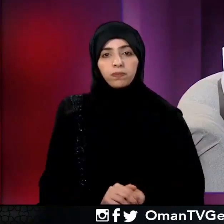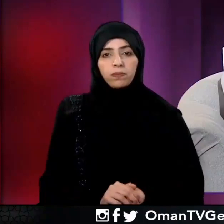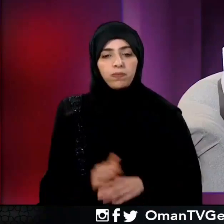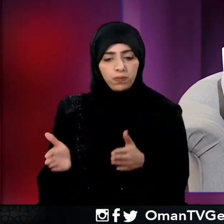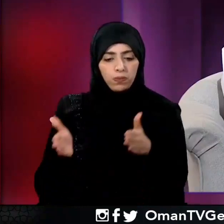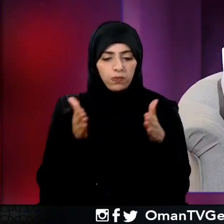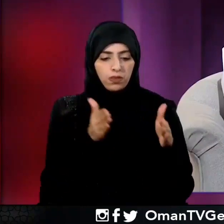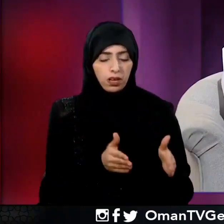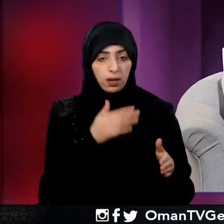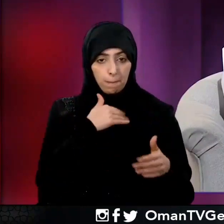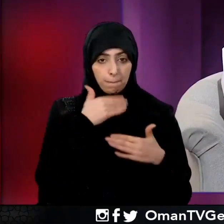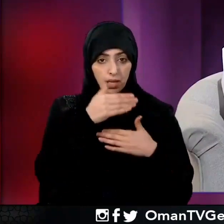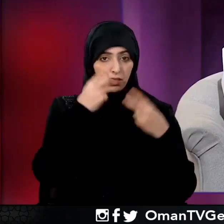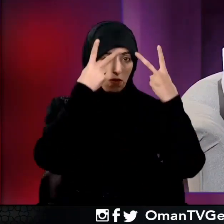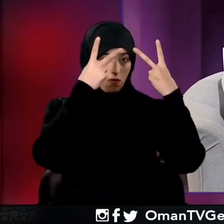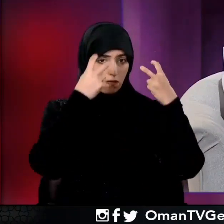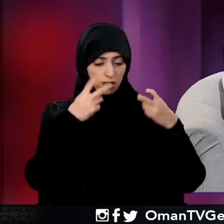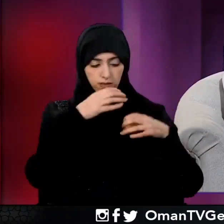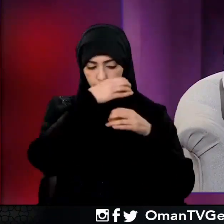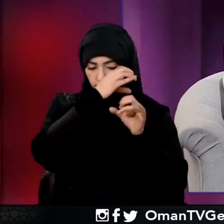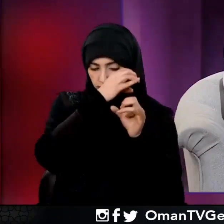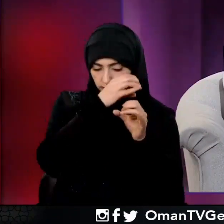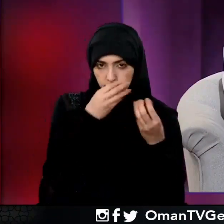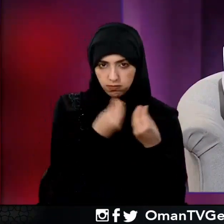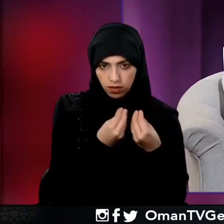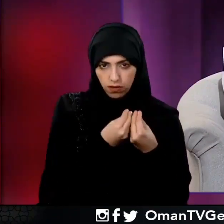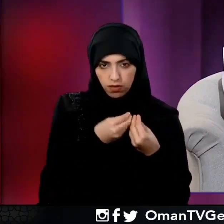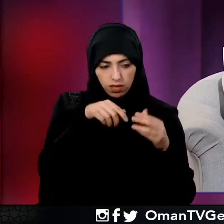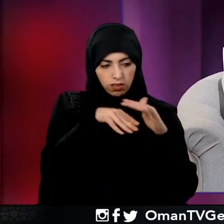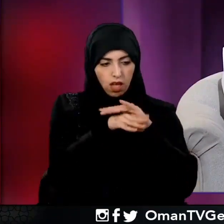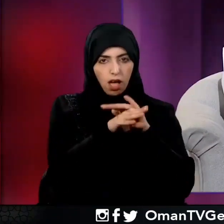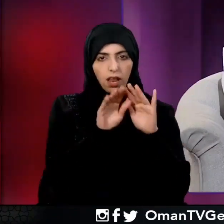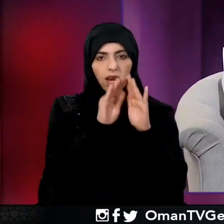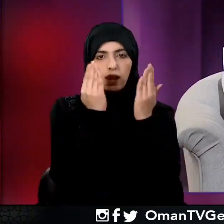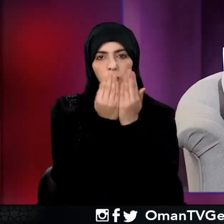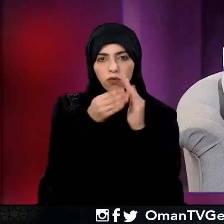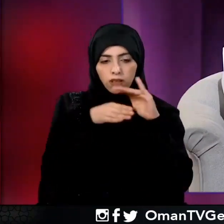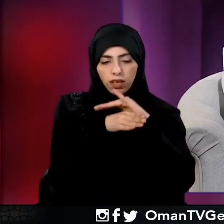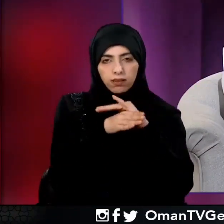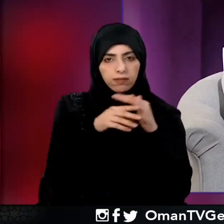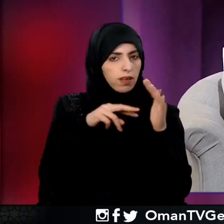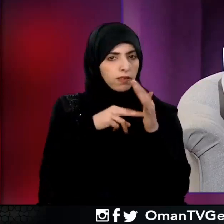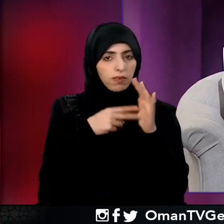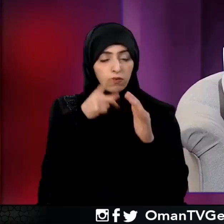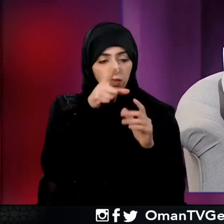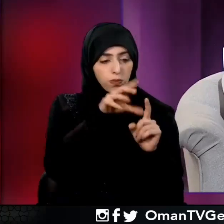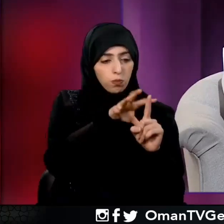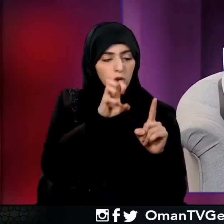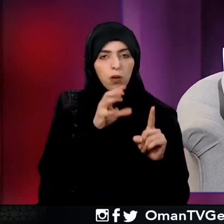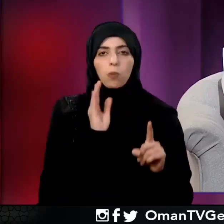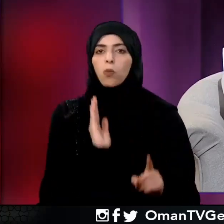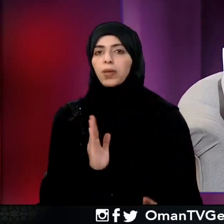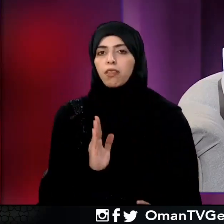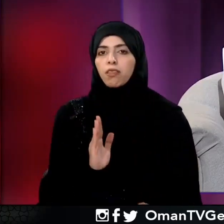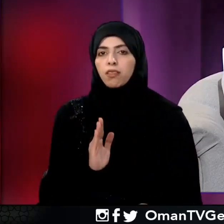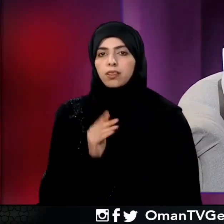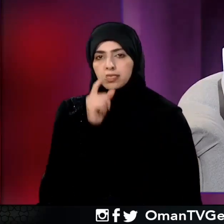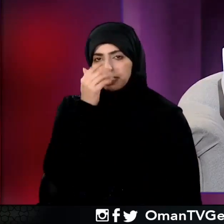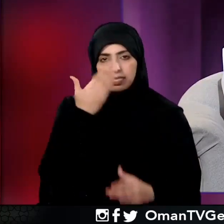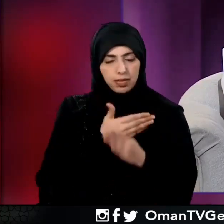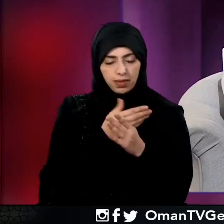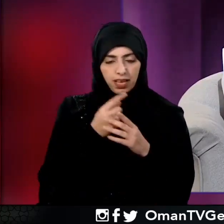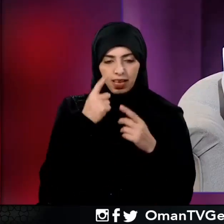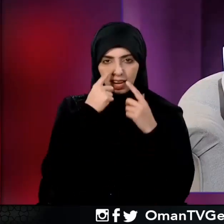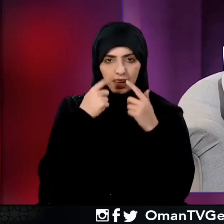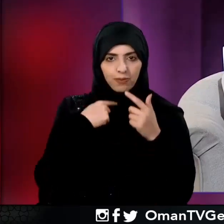اللي نعمله احنا فحوصات مثل مناظير التنظير في العيادات، أيضا هذا أيضا ممكن ينقل العدوى بحيث أنه يكون قريبين من الأنف